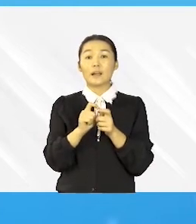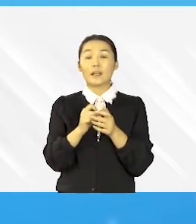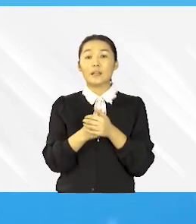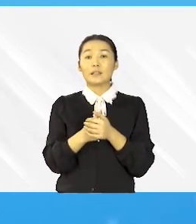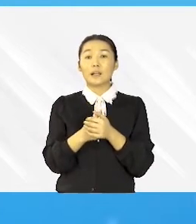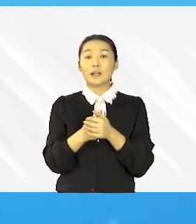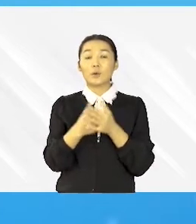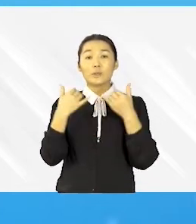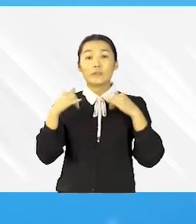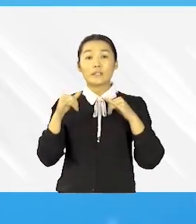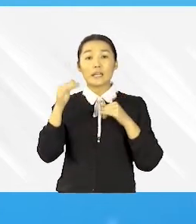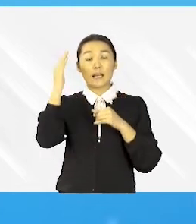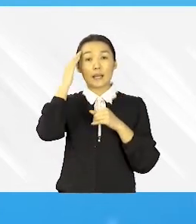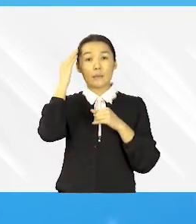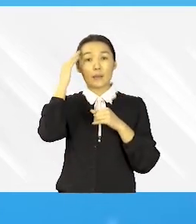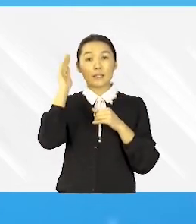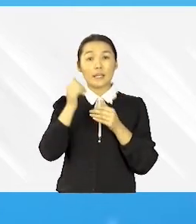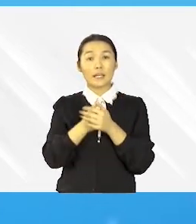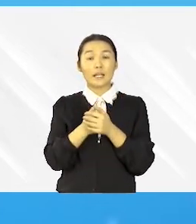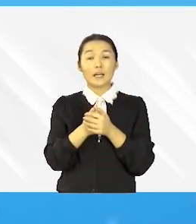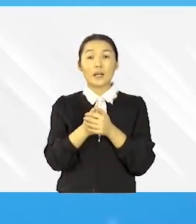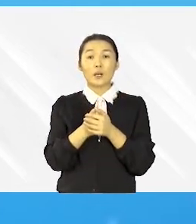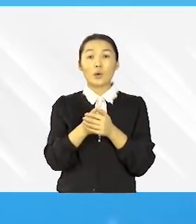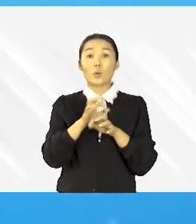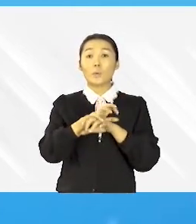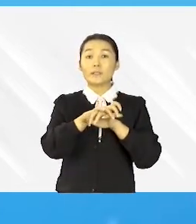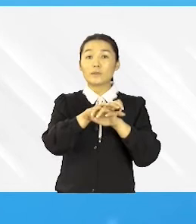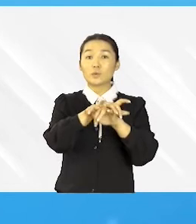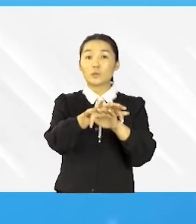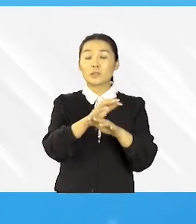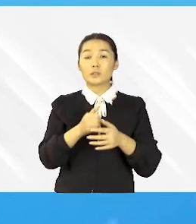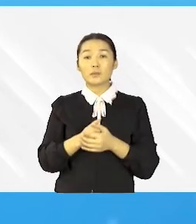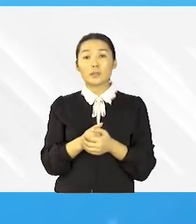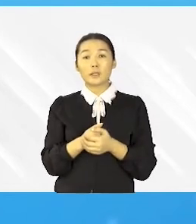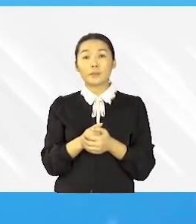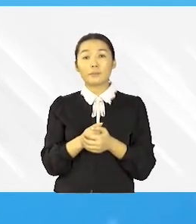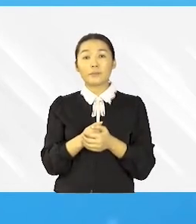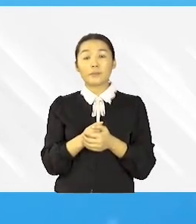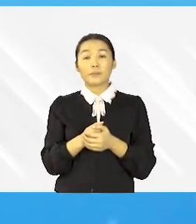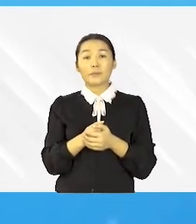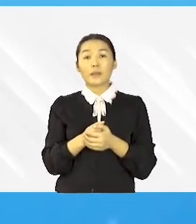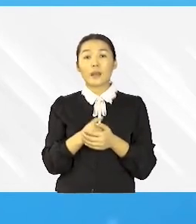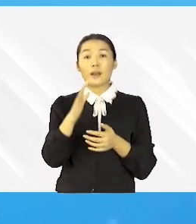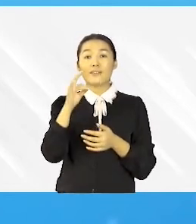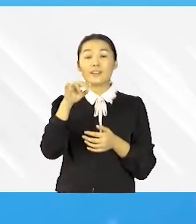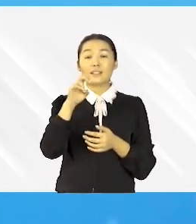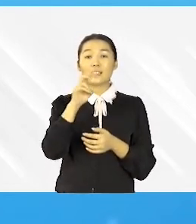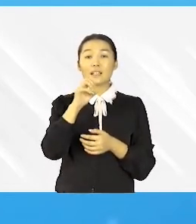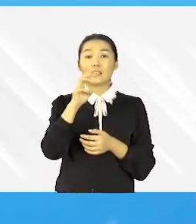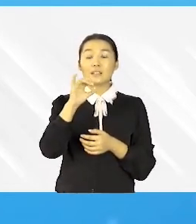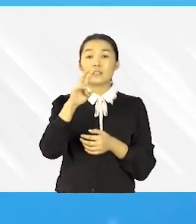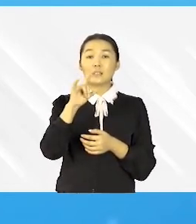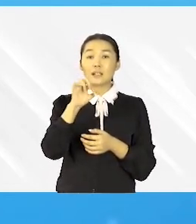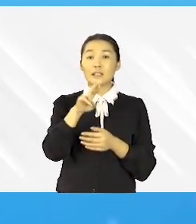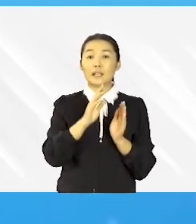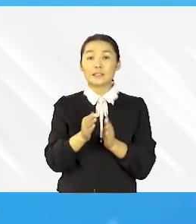организации пищеварительной системы, в том числе и у позвоночных животных. Выделительная система устроена своеобразно.